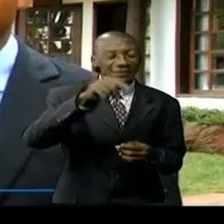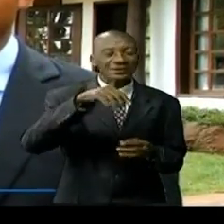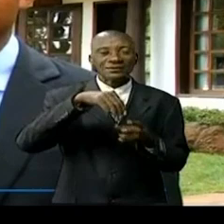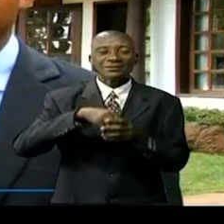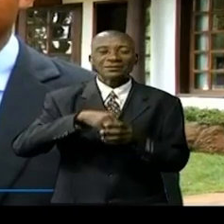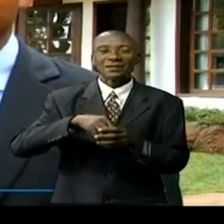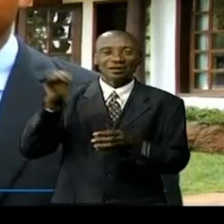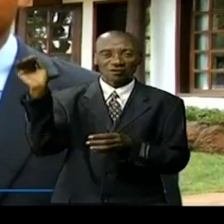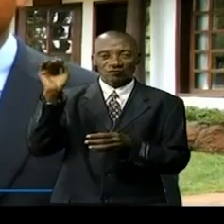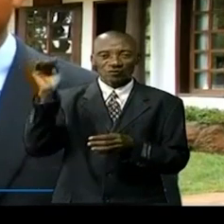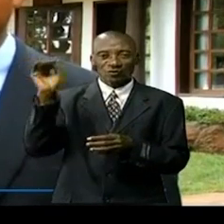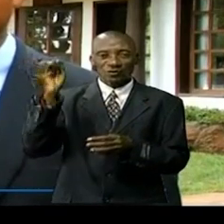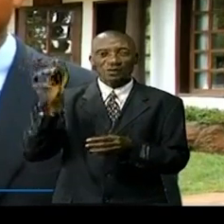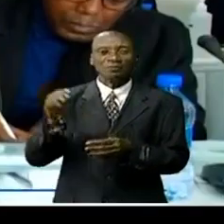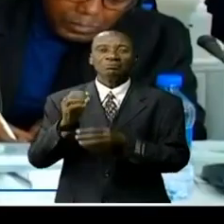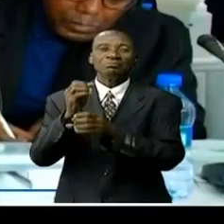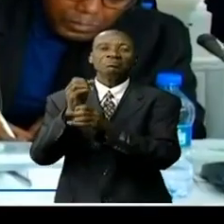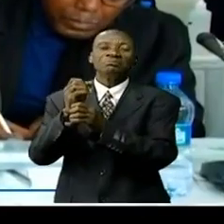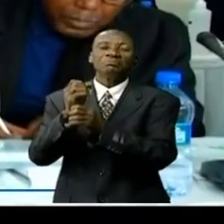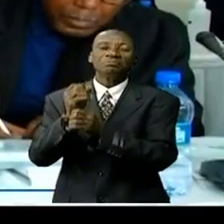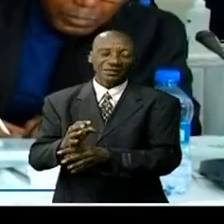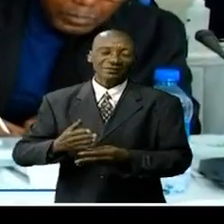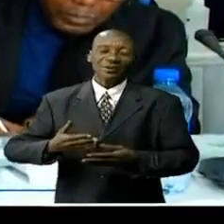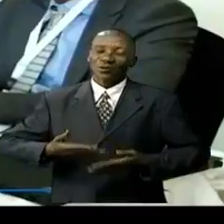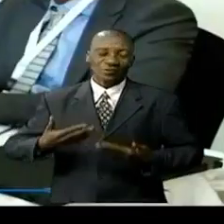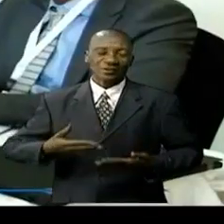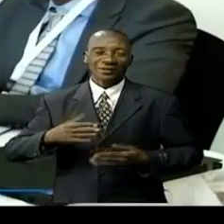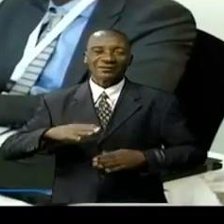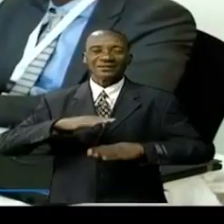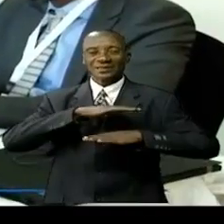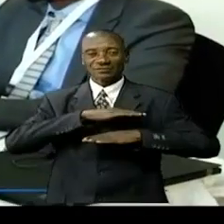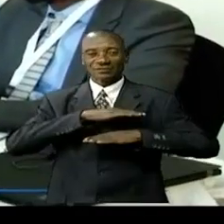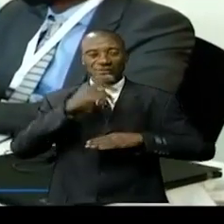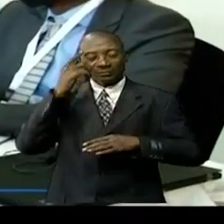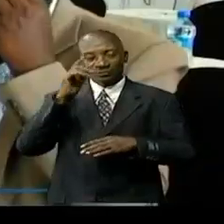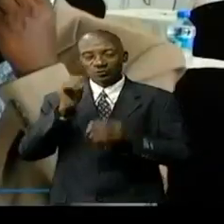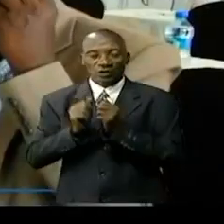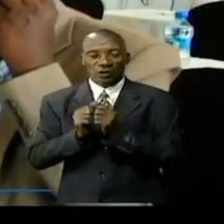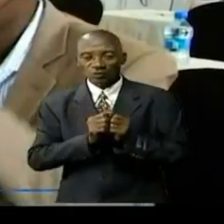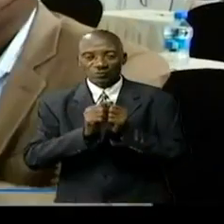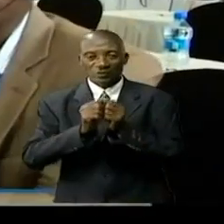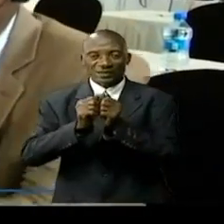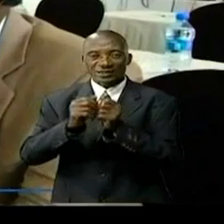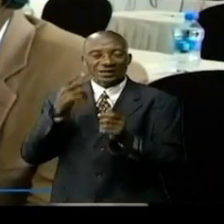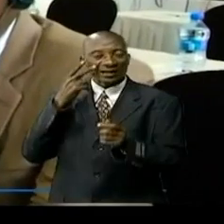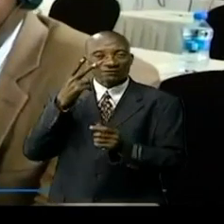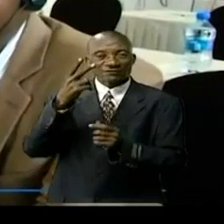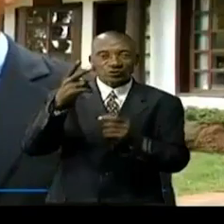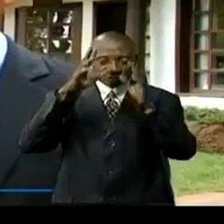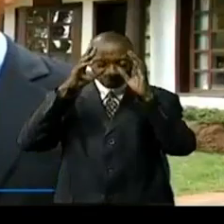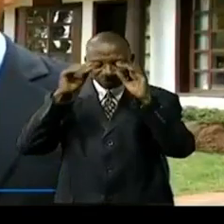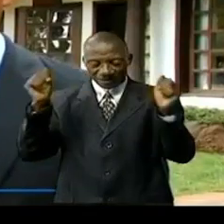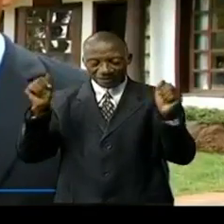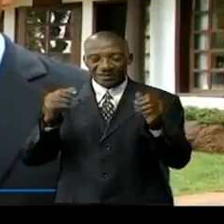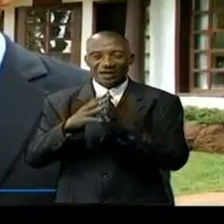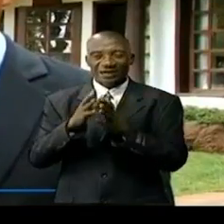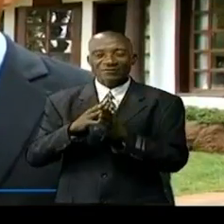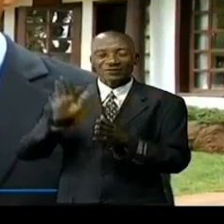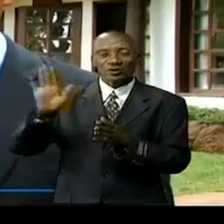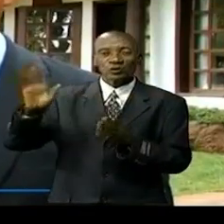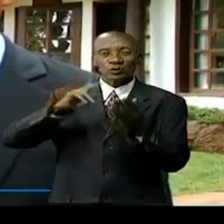sommes vraiment très satisfaits et accompagnés cette vision du chef de l'État, surtout les programmes qu'il a mis en place